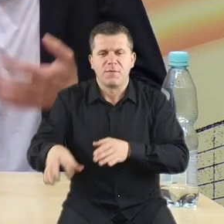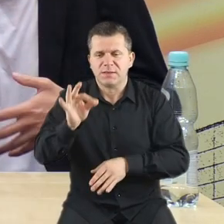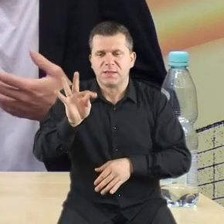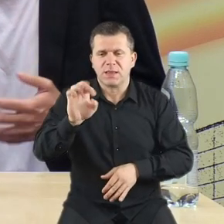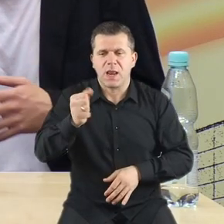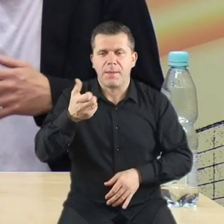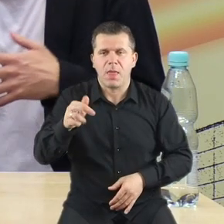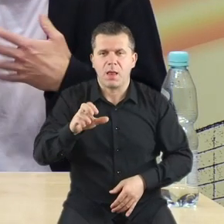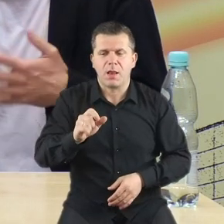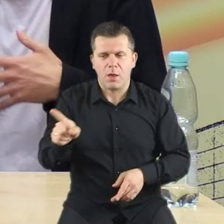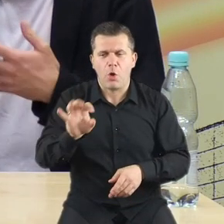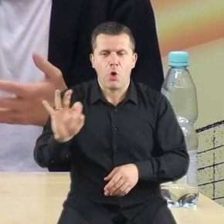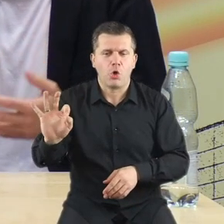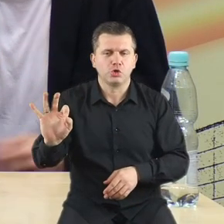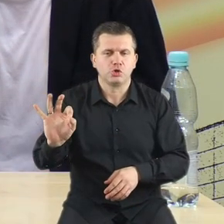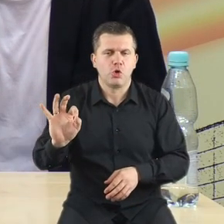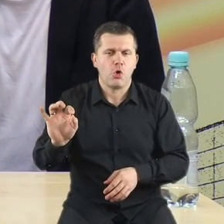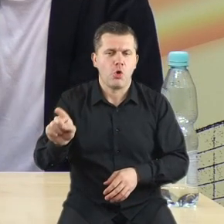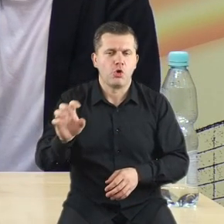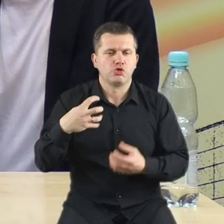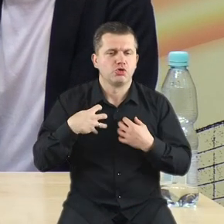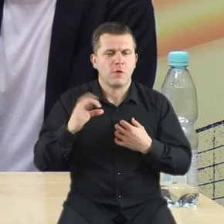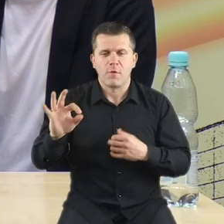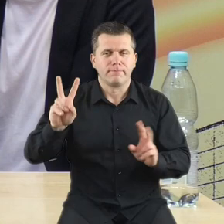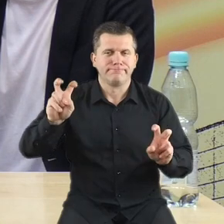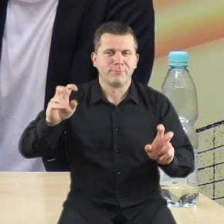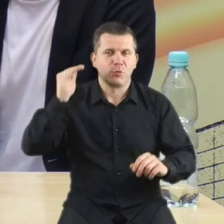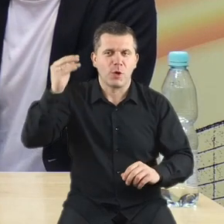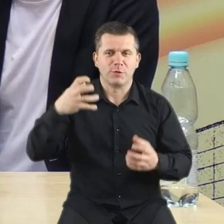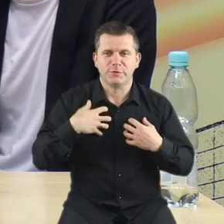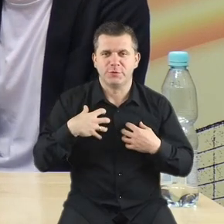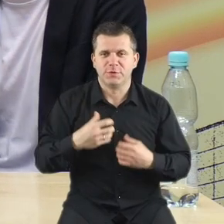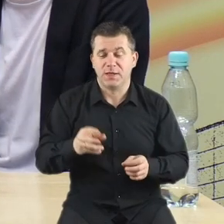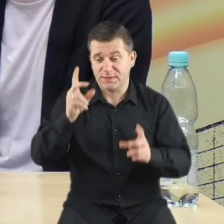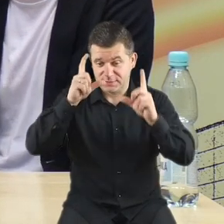swoim, zupełnie swoim dorosłym życiem. Zdjęcia w Tarnowie.